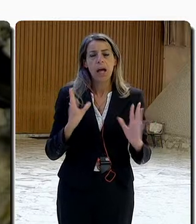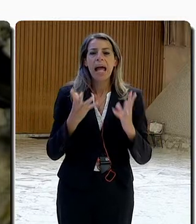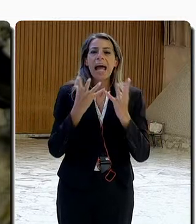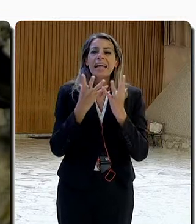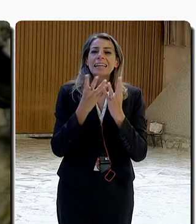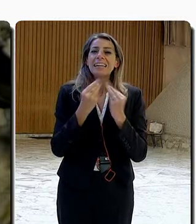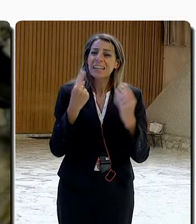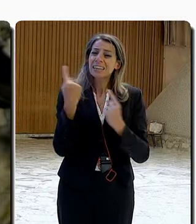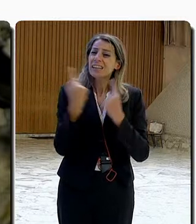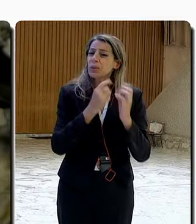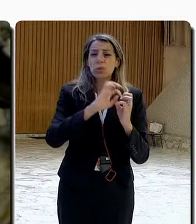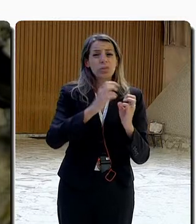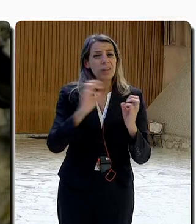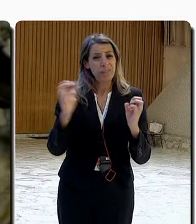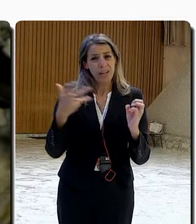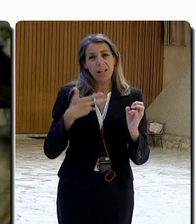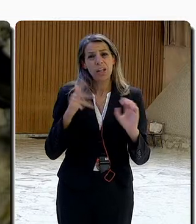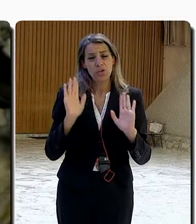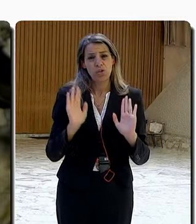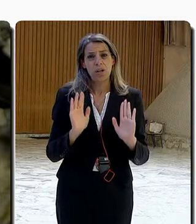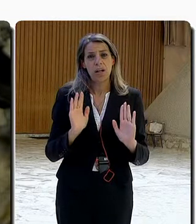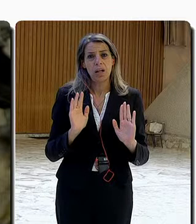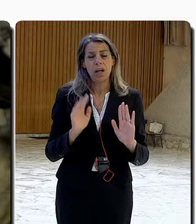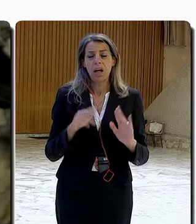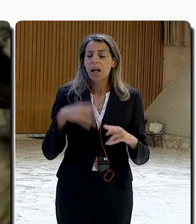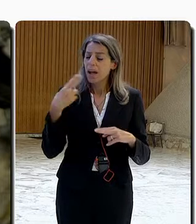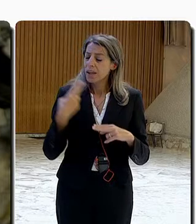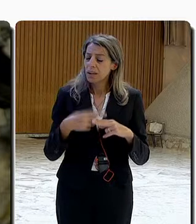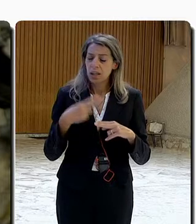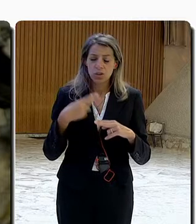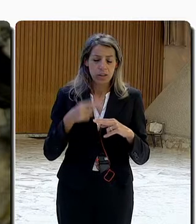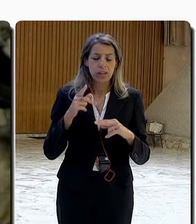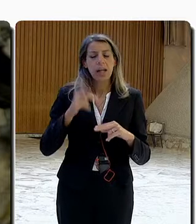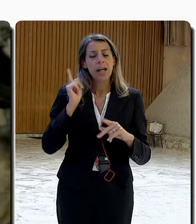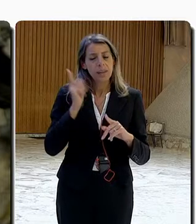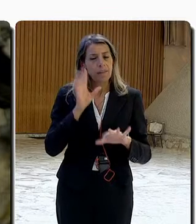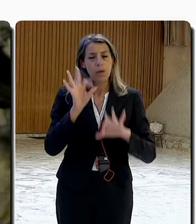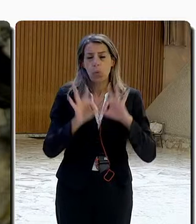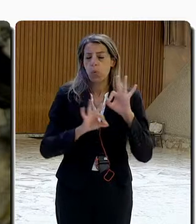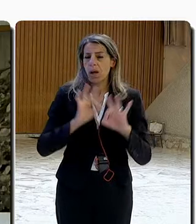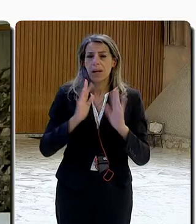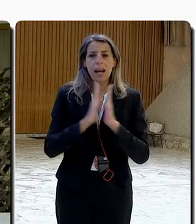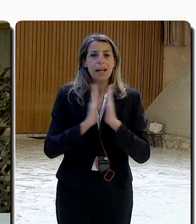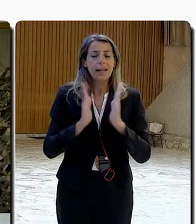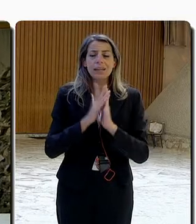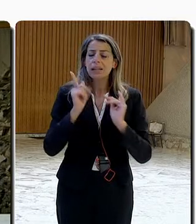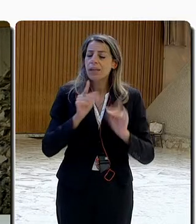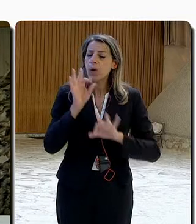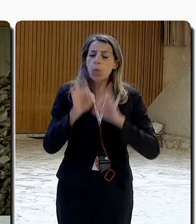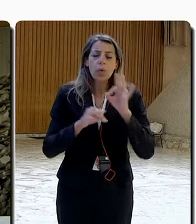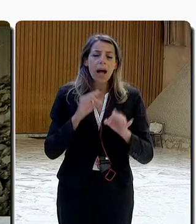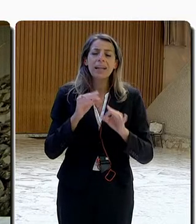tante situazioni di cui è necessario prendersi cura.